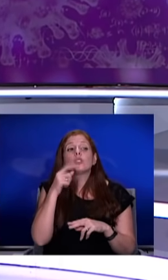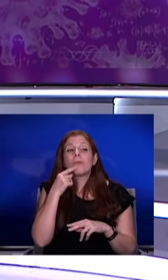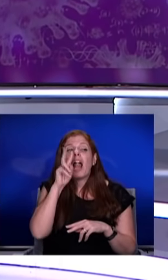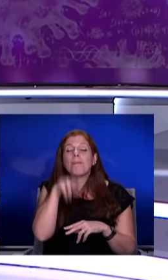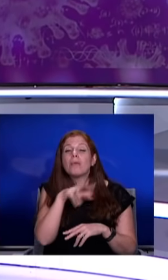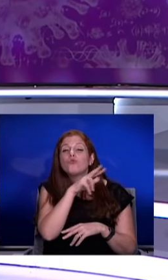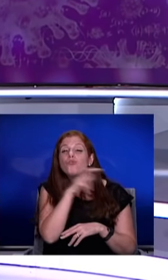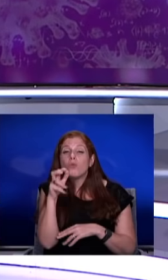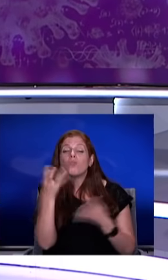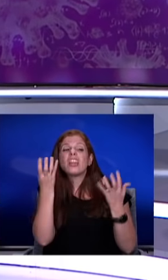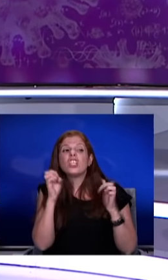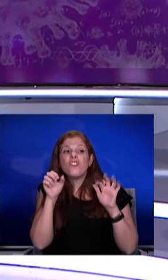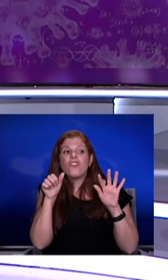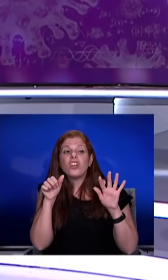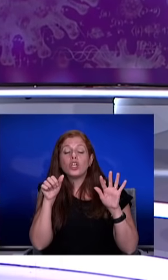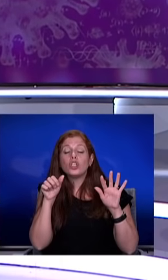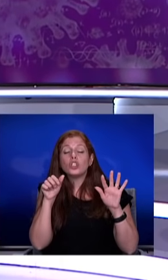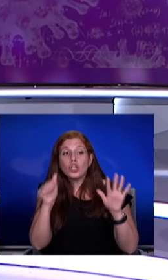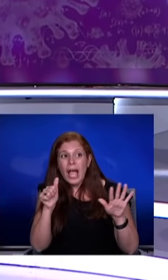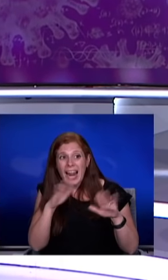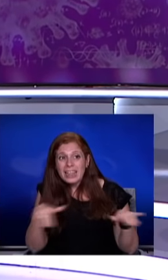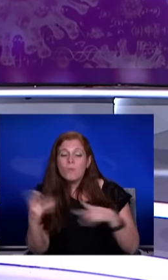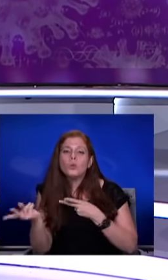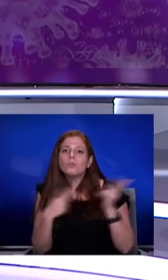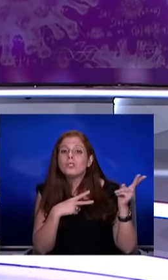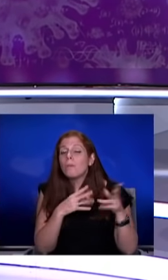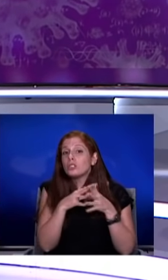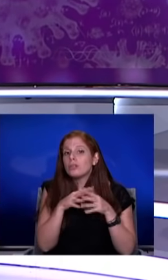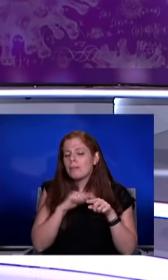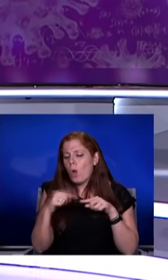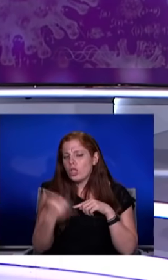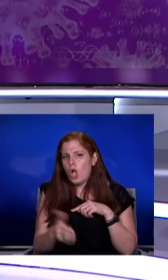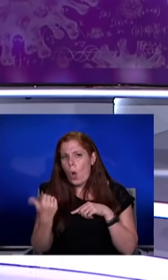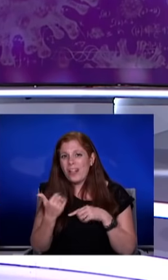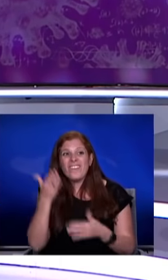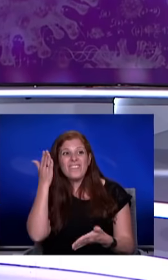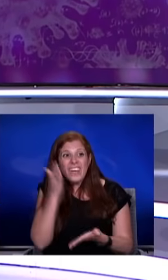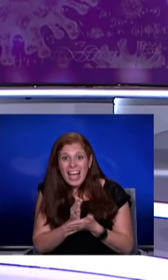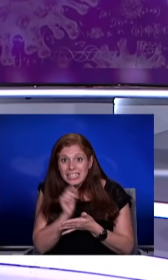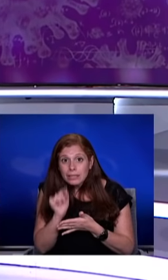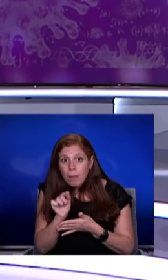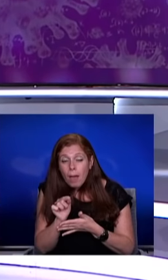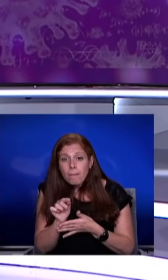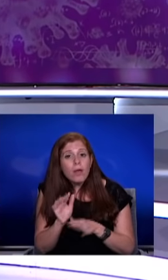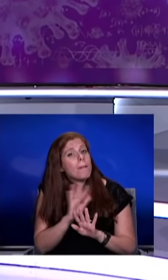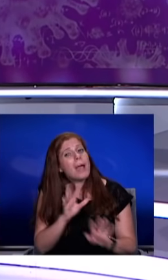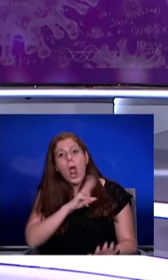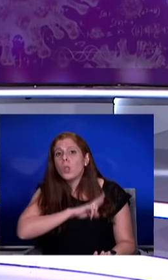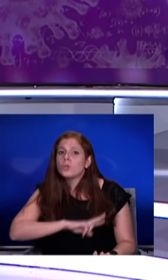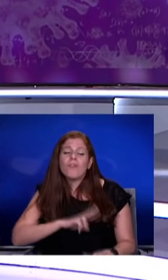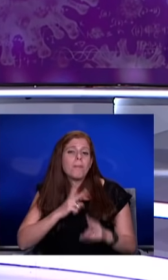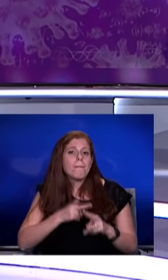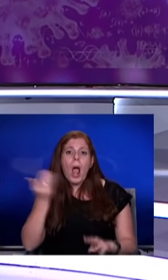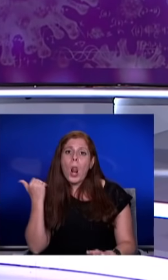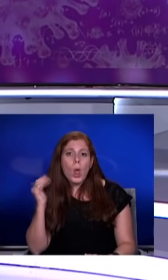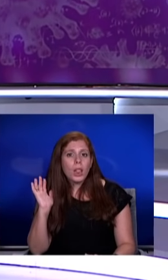2,396 ילדים מאומתים הושפזו בארצות הברית בחודש האחרון. וכמעט חצי מהם, יותר מ-45%, בכלל לא סובלים ממחלות רקע.